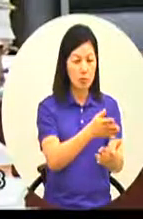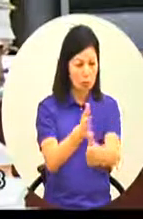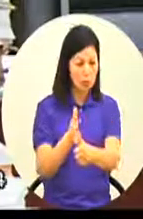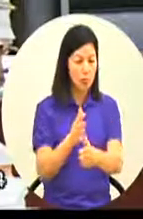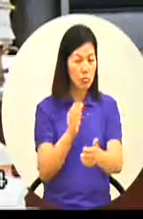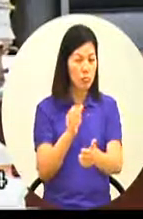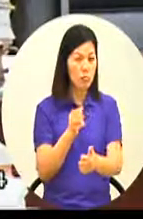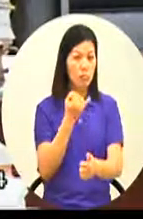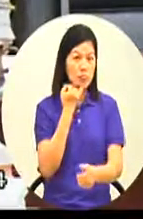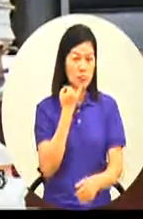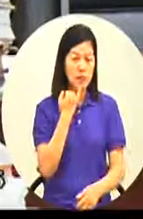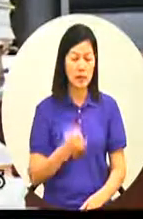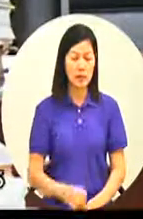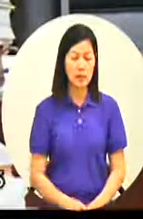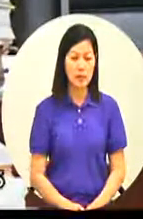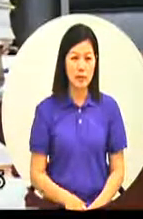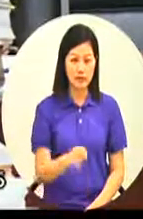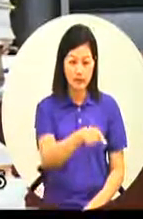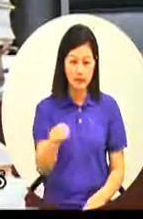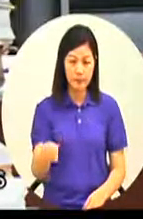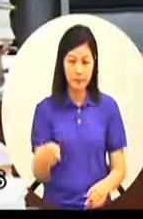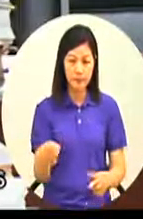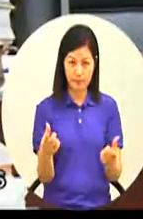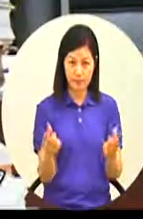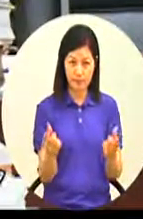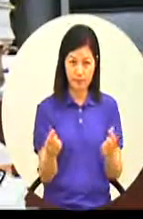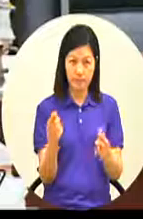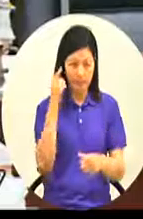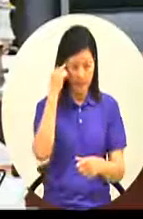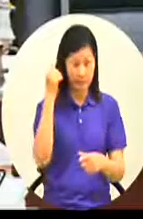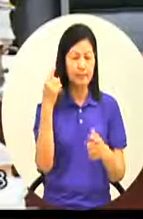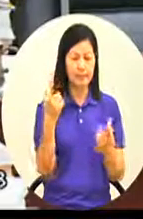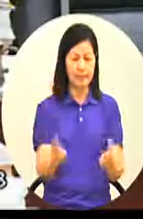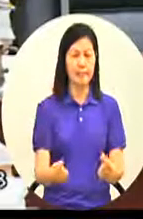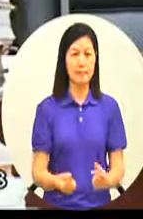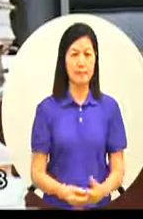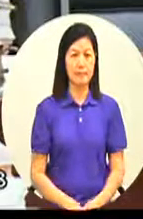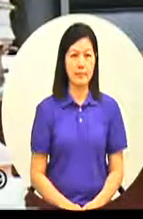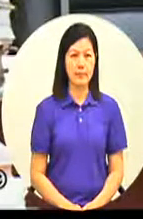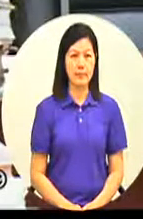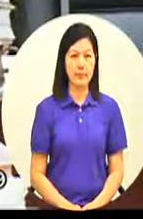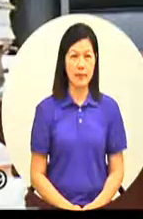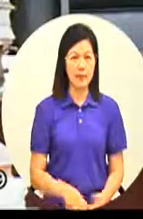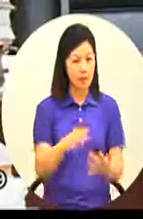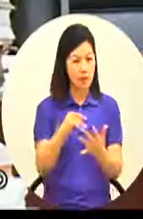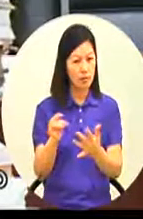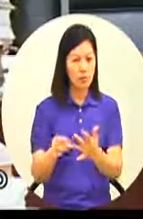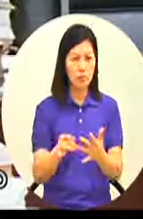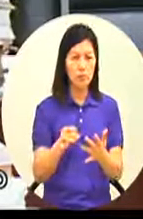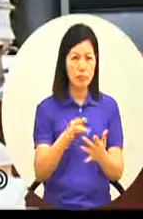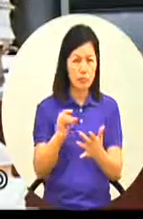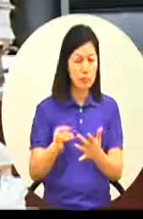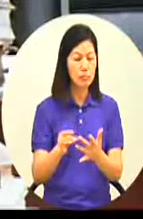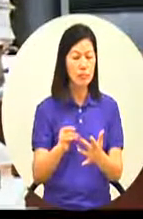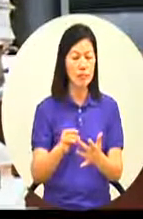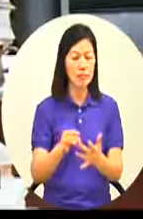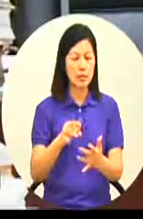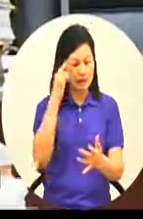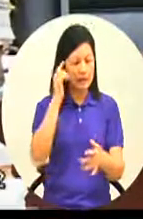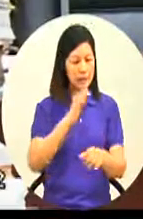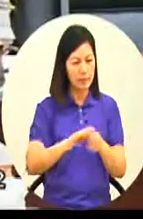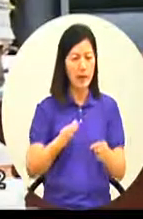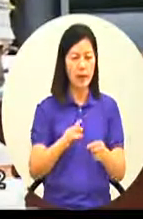办的方法是双方同意的。一定有一个 solution 嘛，也许他不会说哪一方面完全哦满意，至少说，